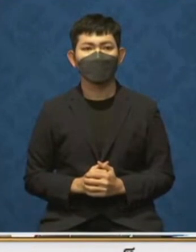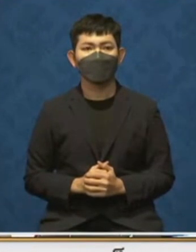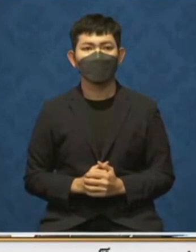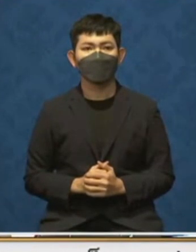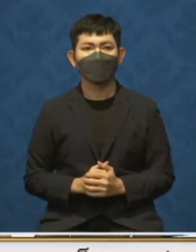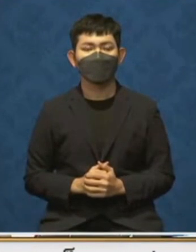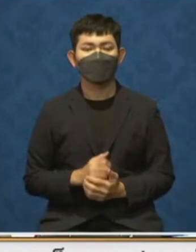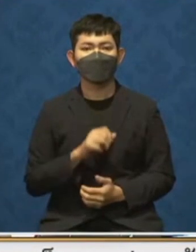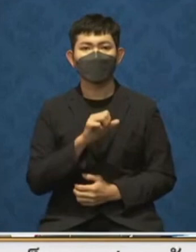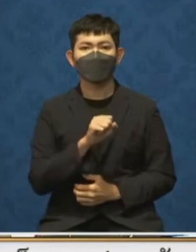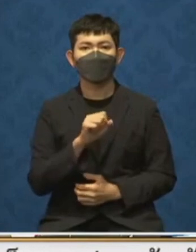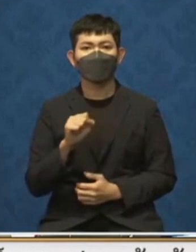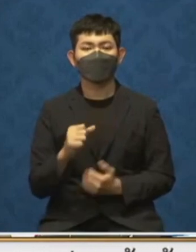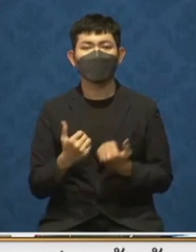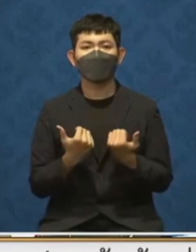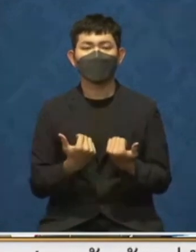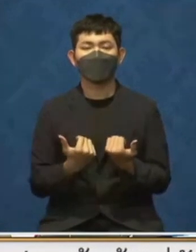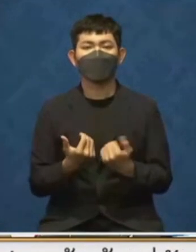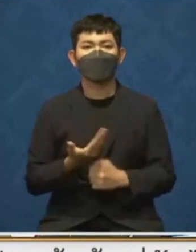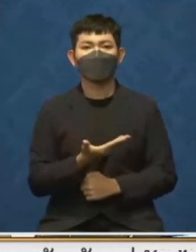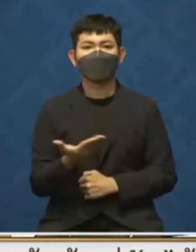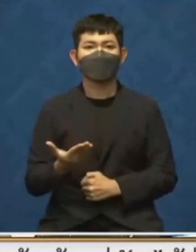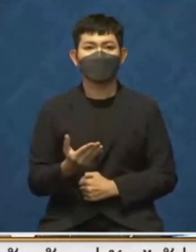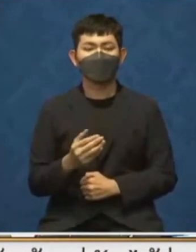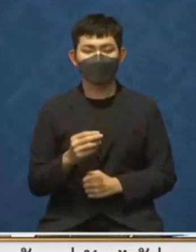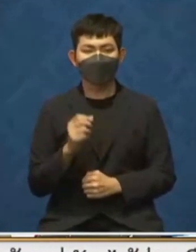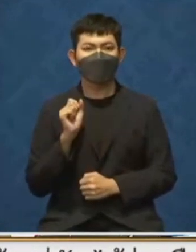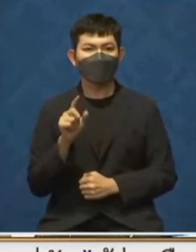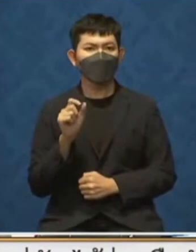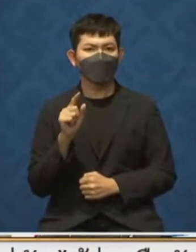ขอเชิญท่านสมาชิกรีบเร่งหน่อยนะครับ